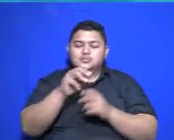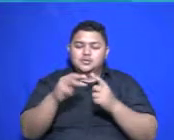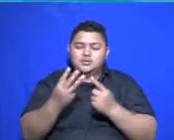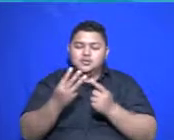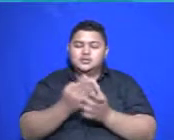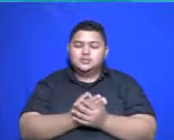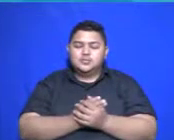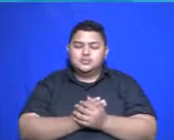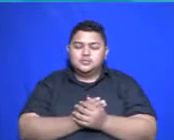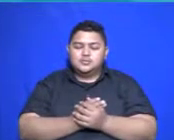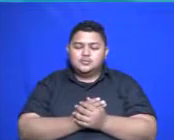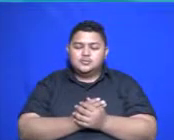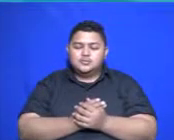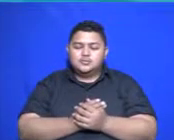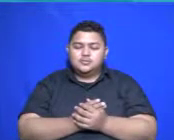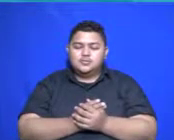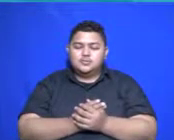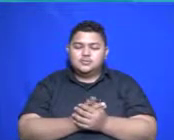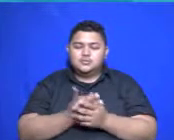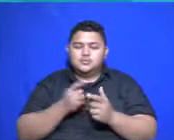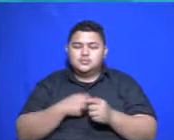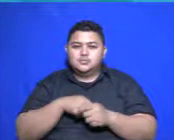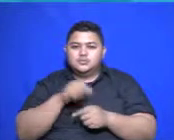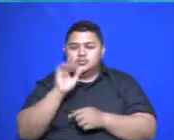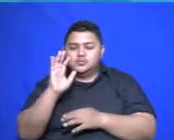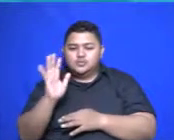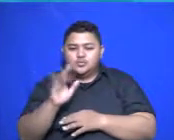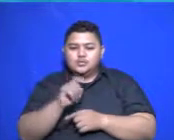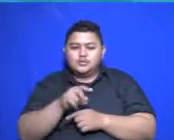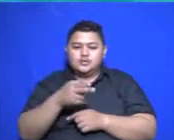2013 kita itu hanya punya publikasi di Indonesia itu